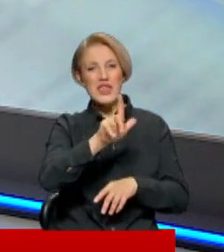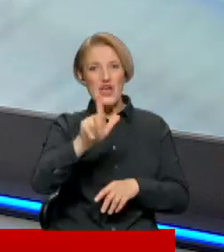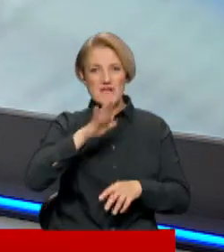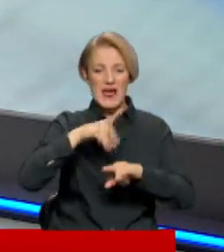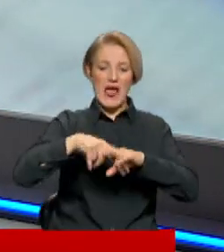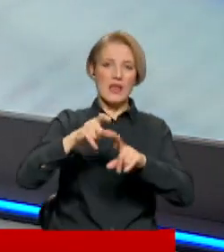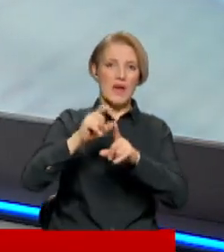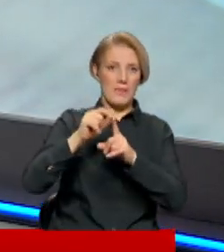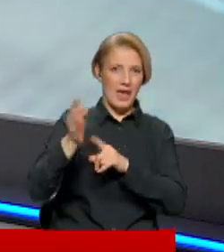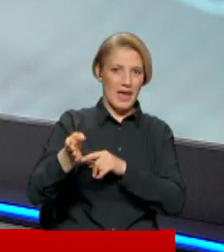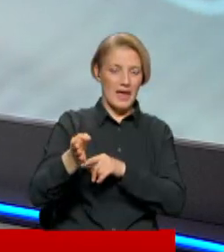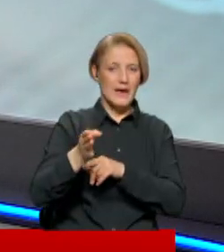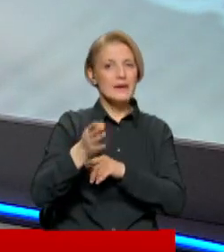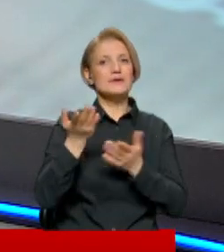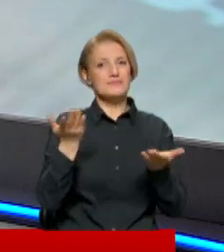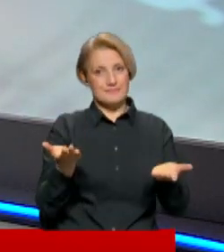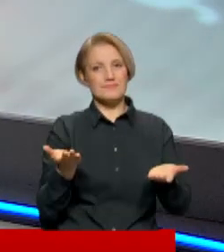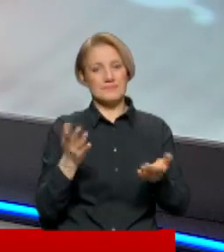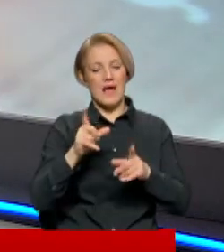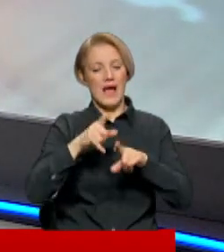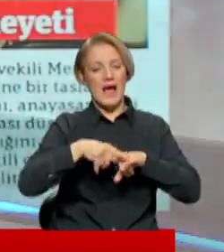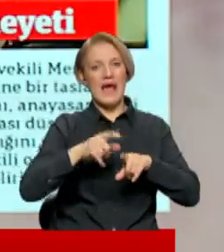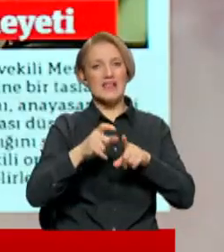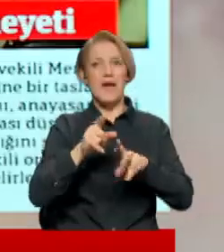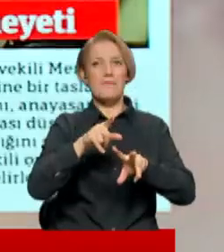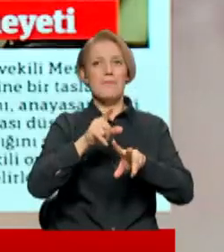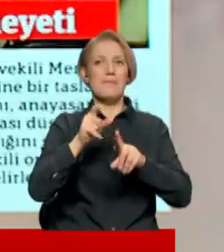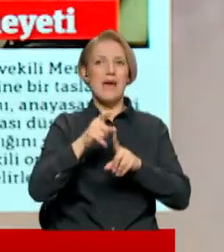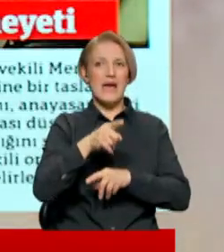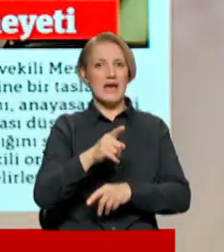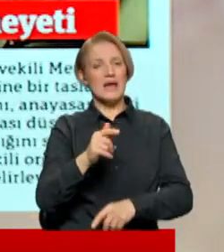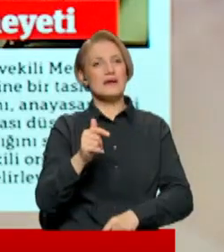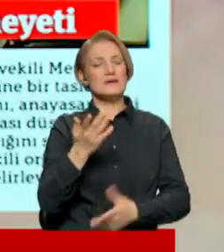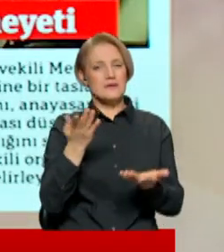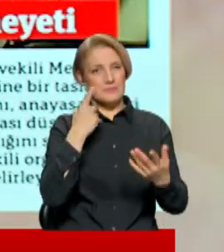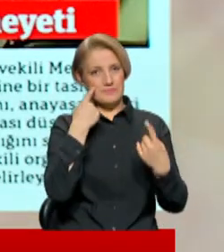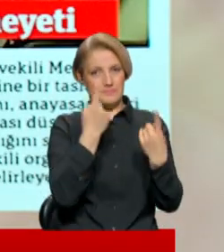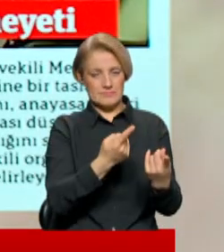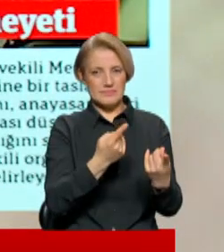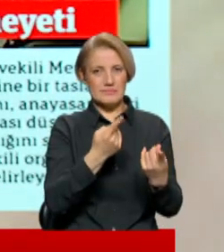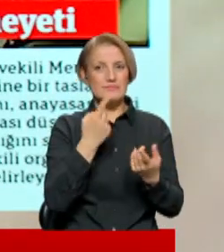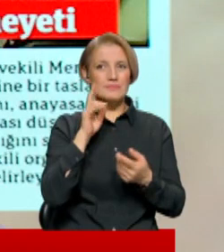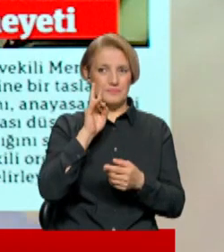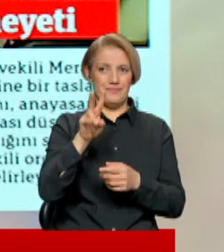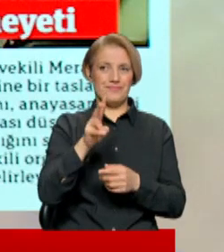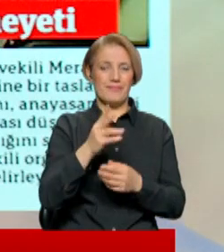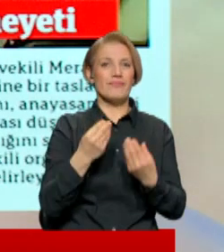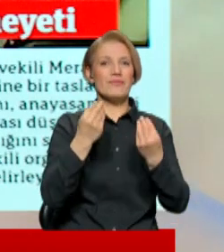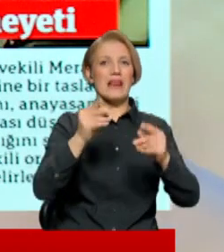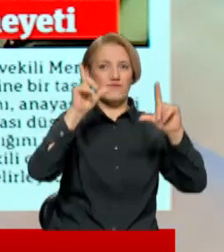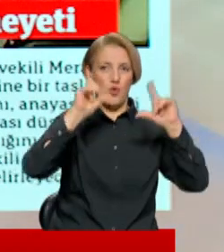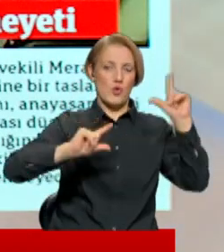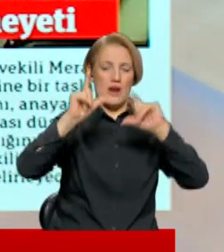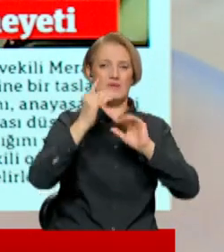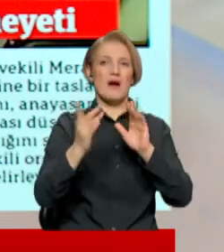bu söylemlerden yeri geldiğinde HDP'ye dönülebiliyor ve HDP ile işte görüyorsunuz verilen fotoğrafı